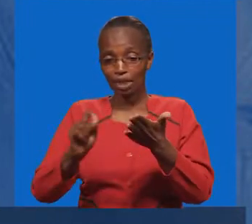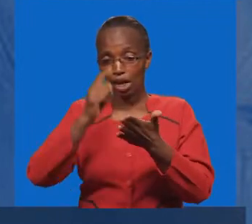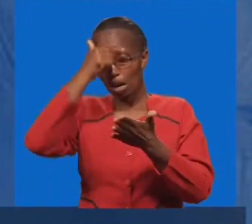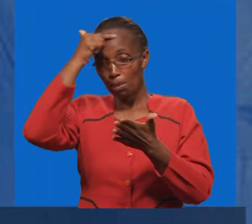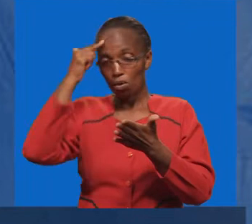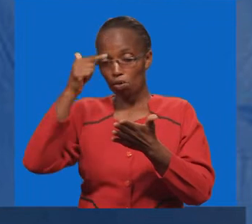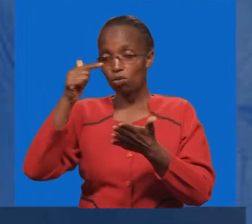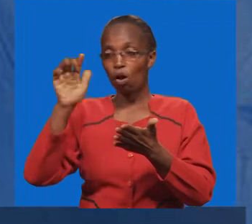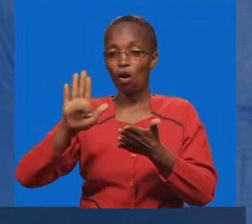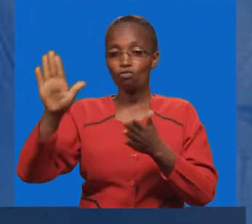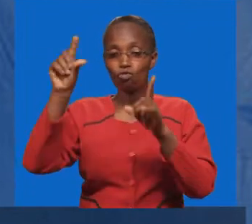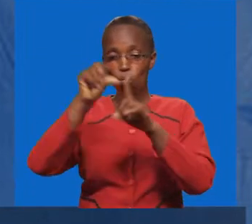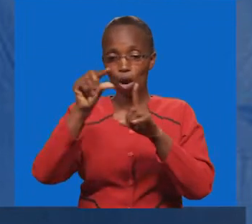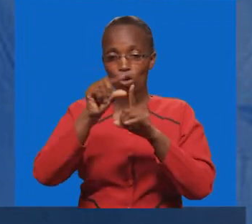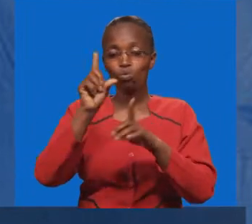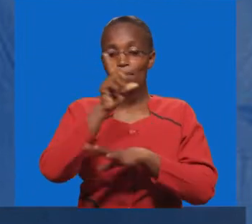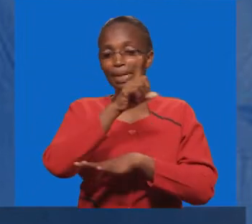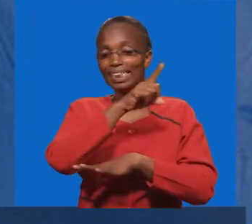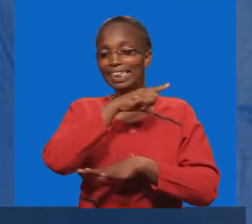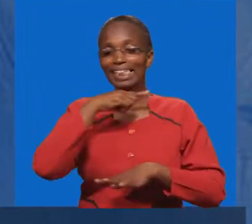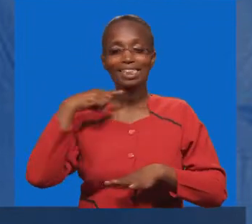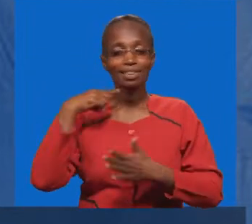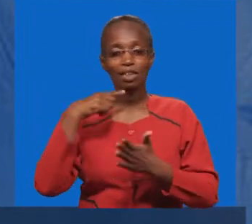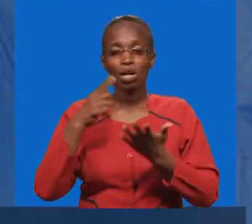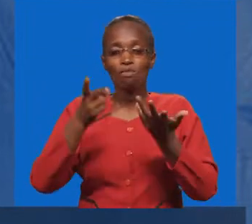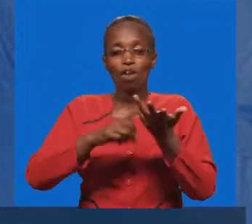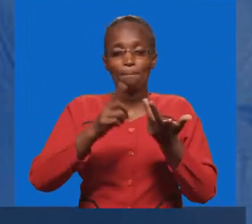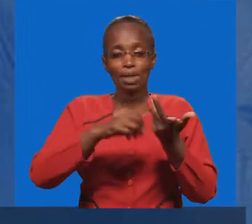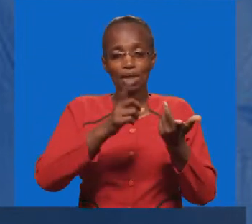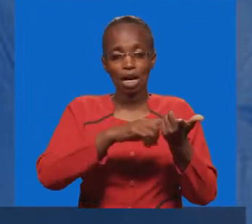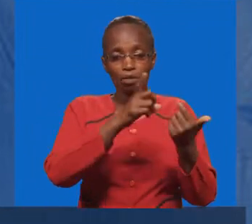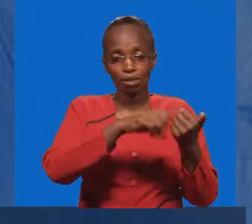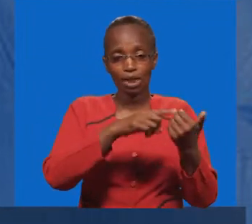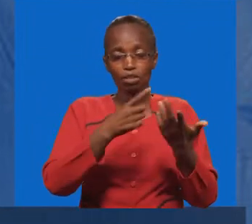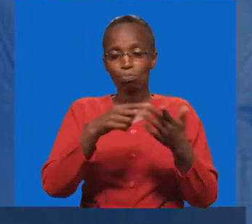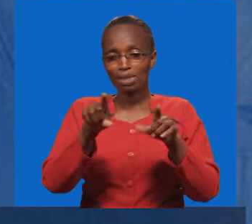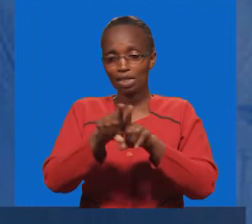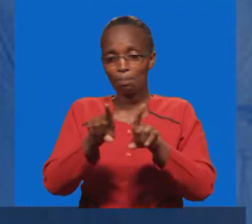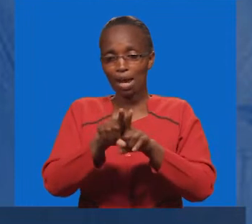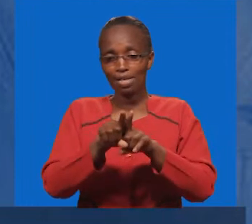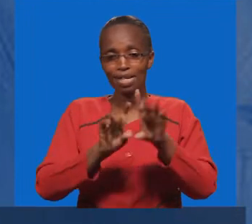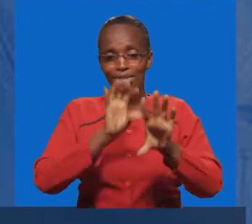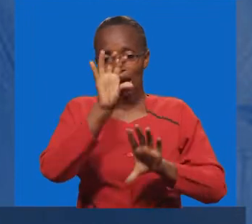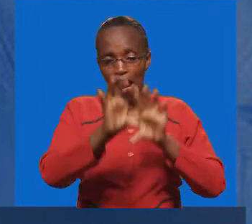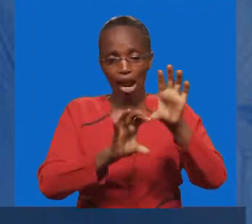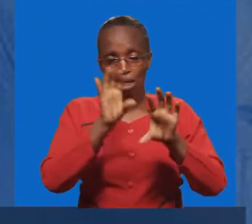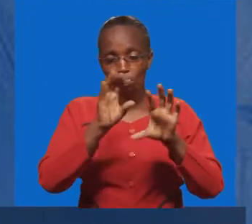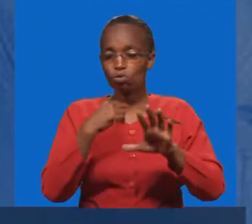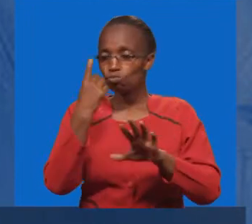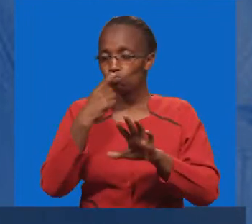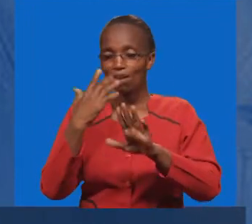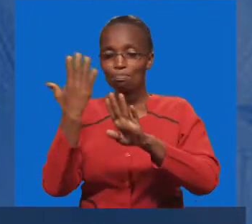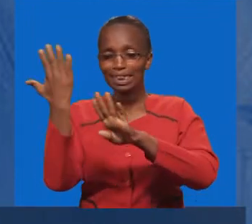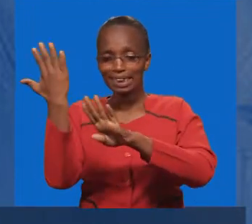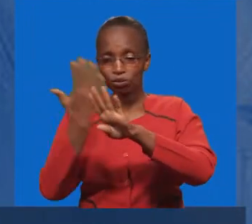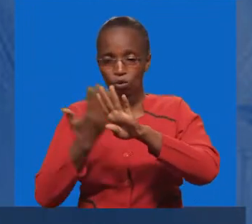nilivyoandikwa, kama ilivyoandikwa ya kwamba kwa ajili yako tunauawa mchana kutwa, tumehesabiwa kuwa kama kondoo